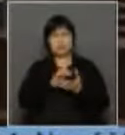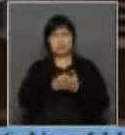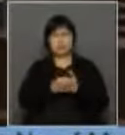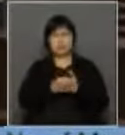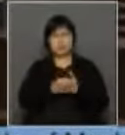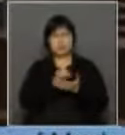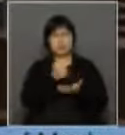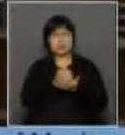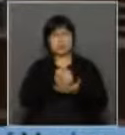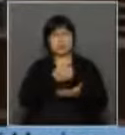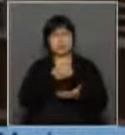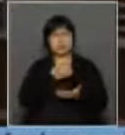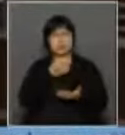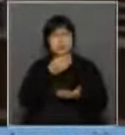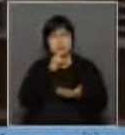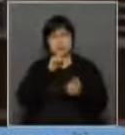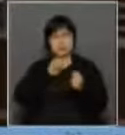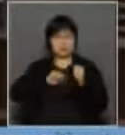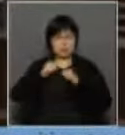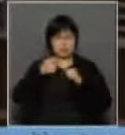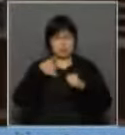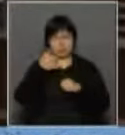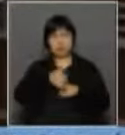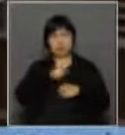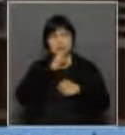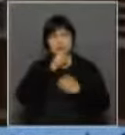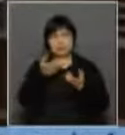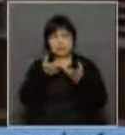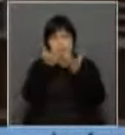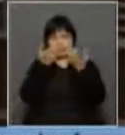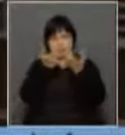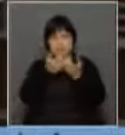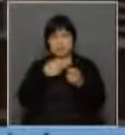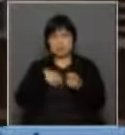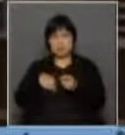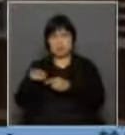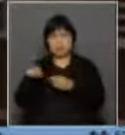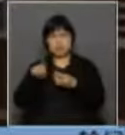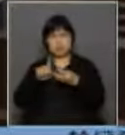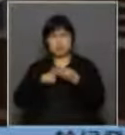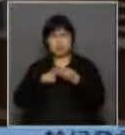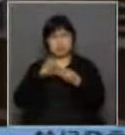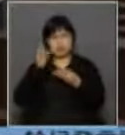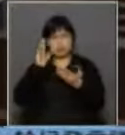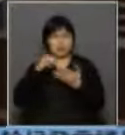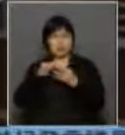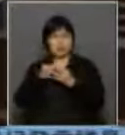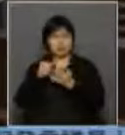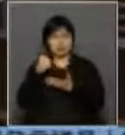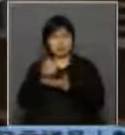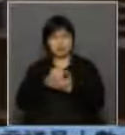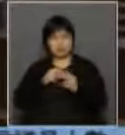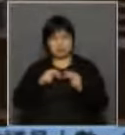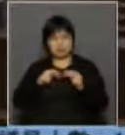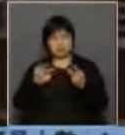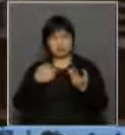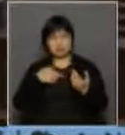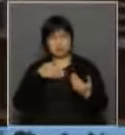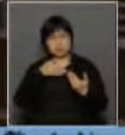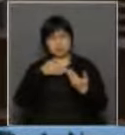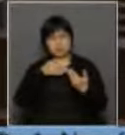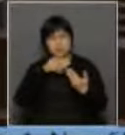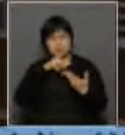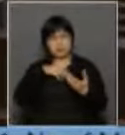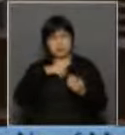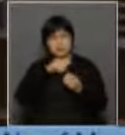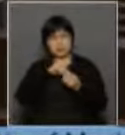有牌，但係佢哋有呢啲活動啊，亦都有同維基先生咧有啲私下嘅接觸，有關於發牌嘅進度啊咁。一直非常之關心同支